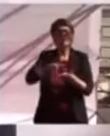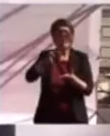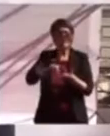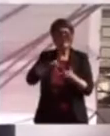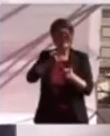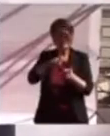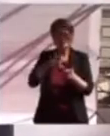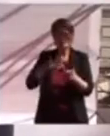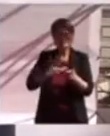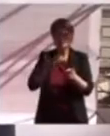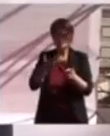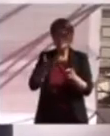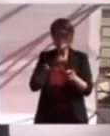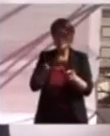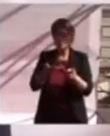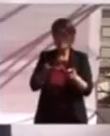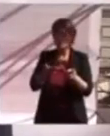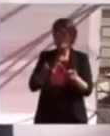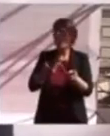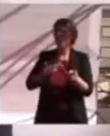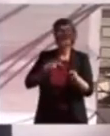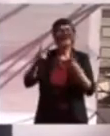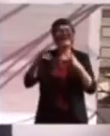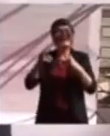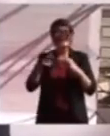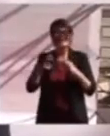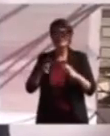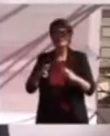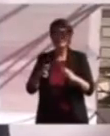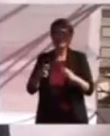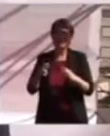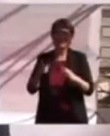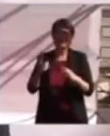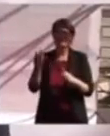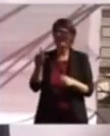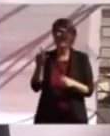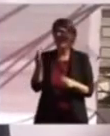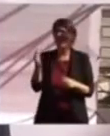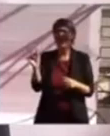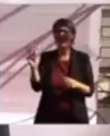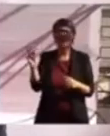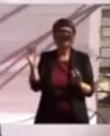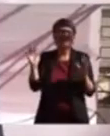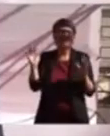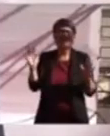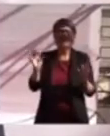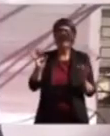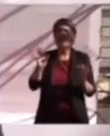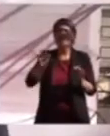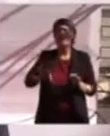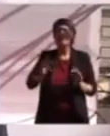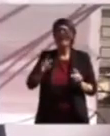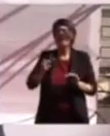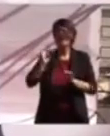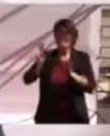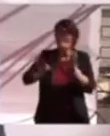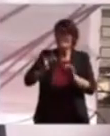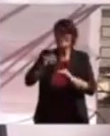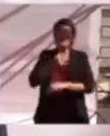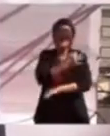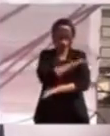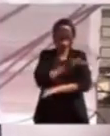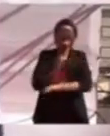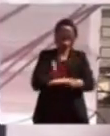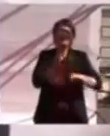si sta facendo una ricerca straordinaria anche sul lato delle cure non del vaccino ma delle cure